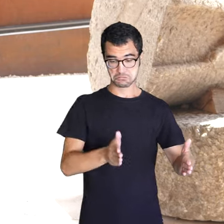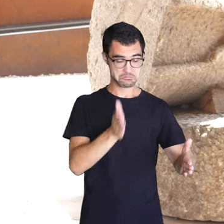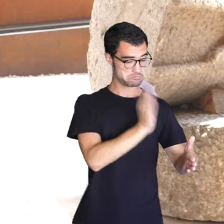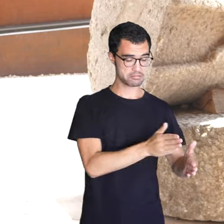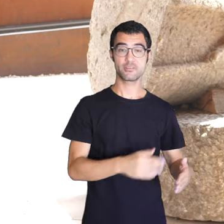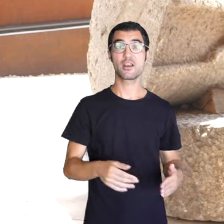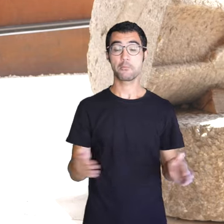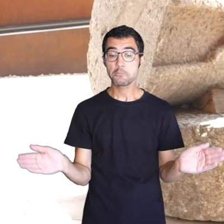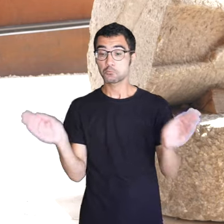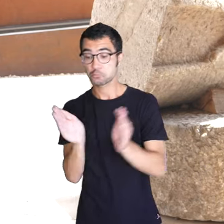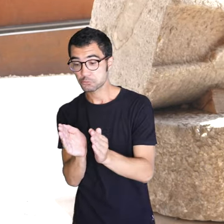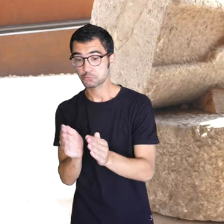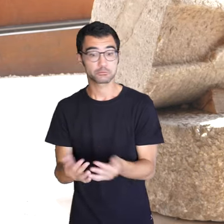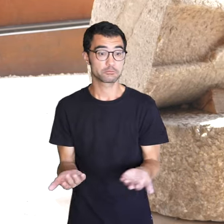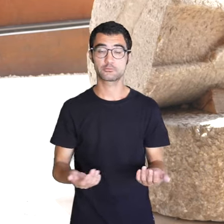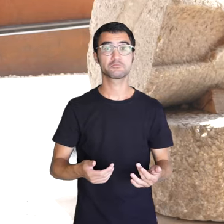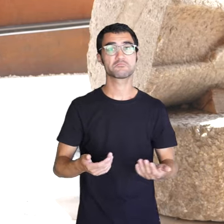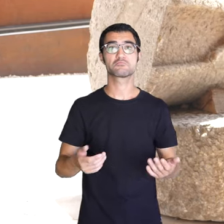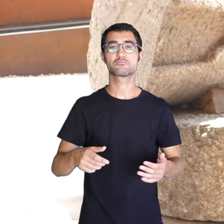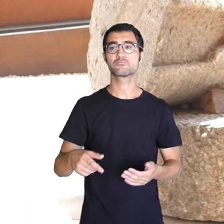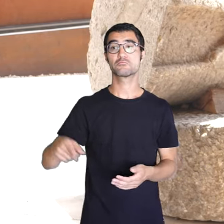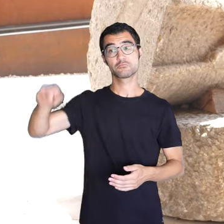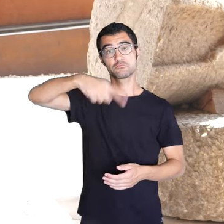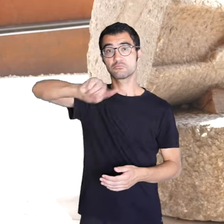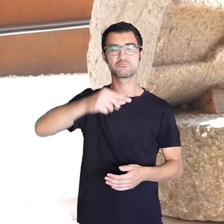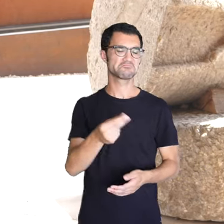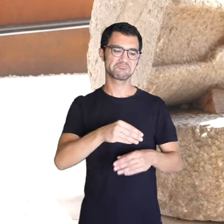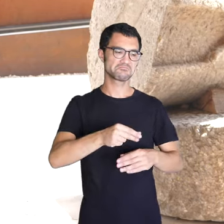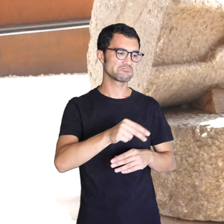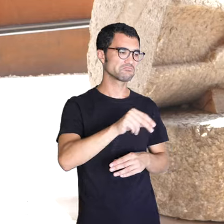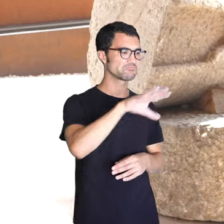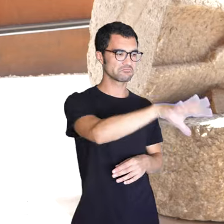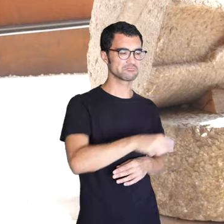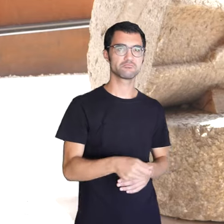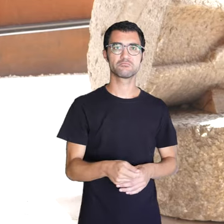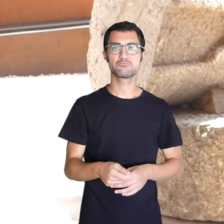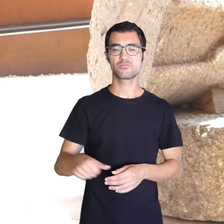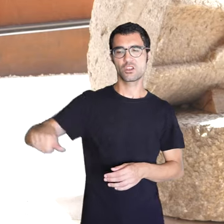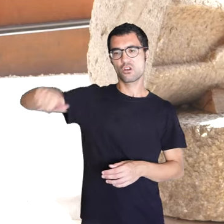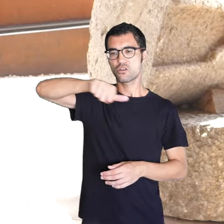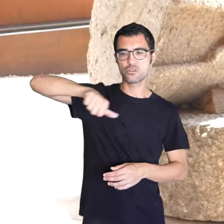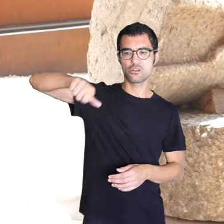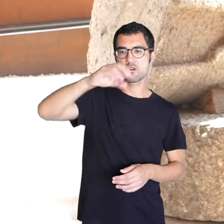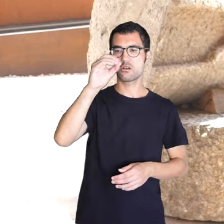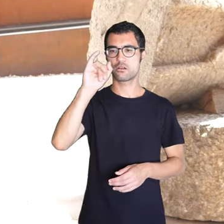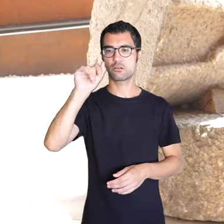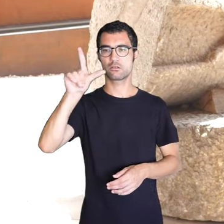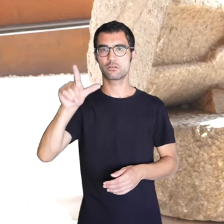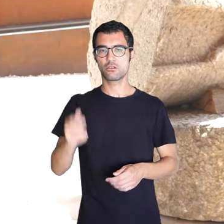Les variades, doncs, pues, se servia com a peix frit o torrat.